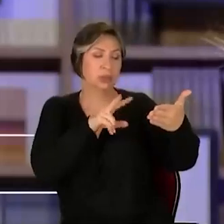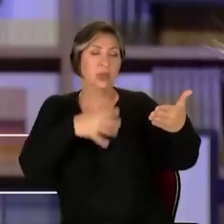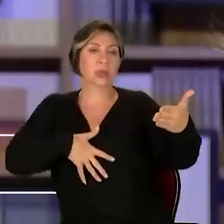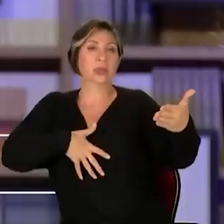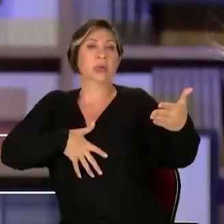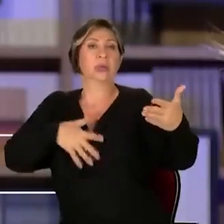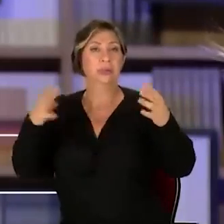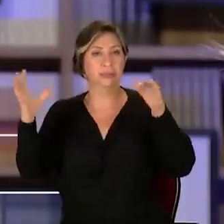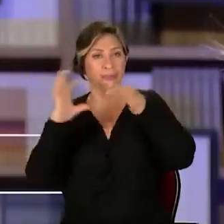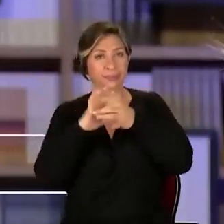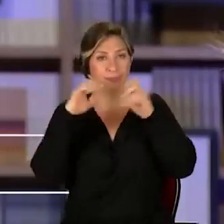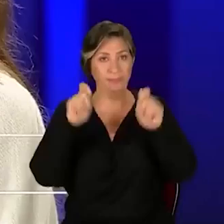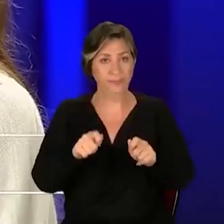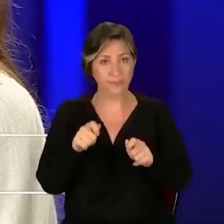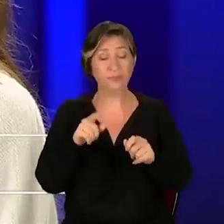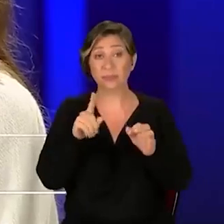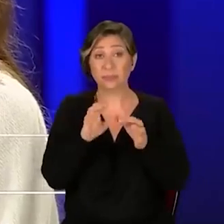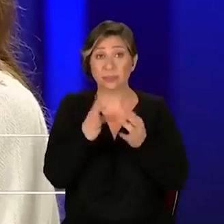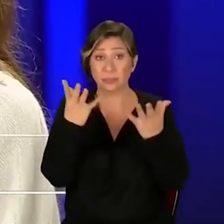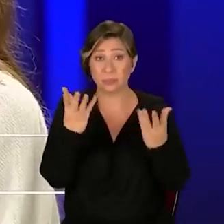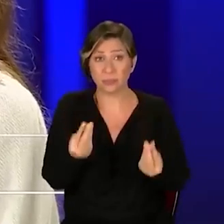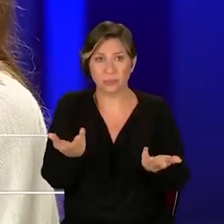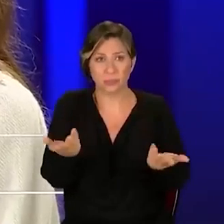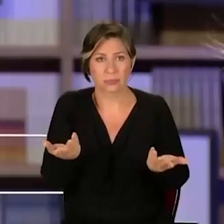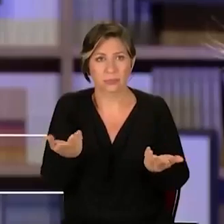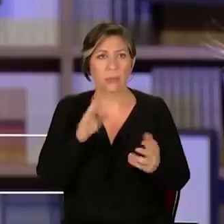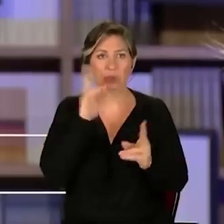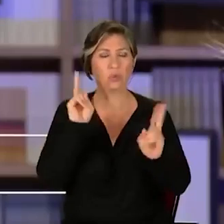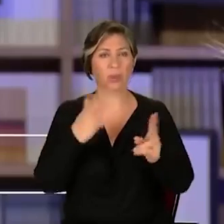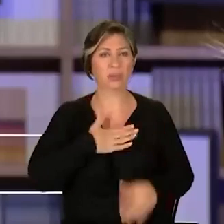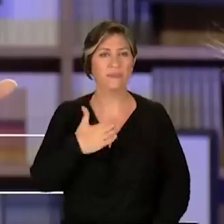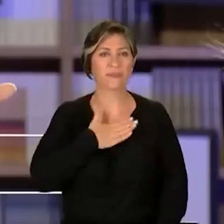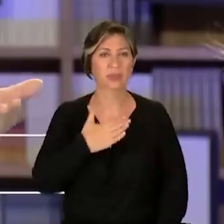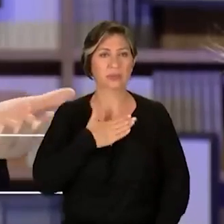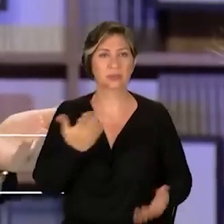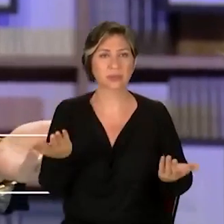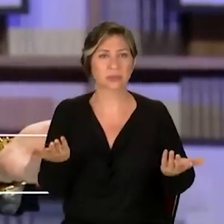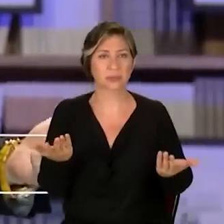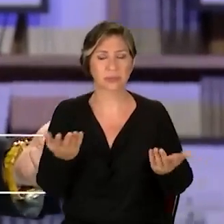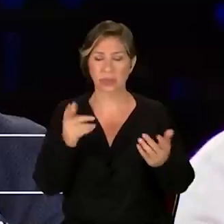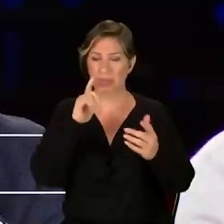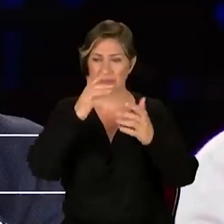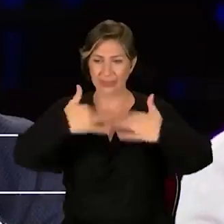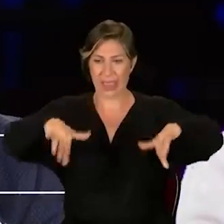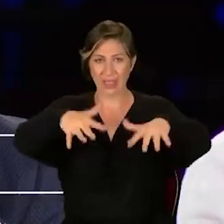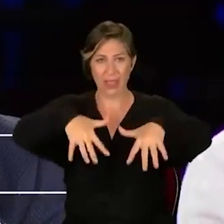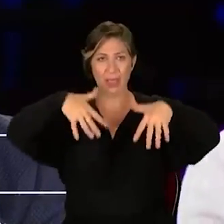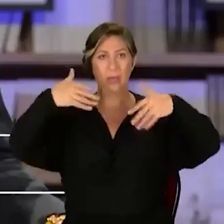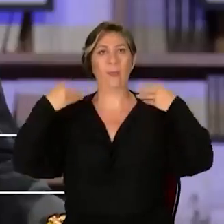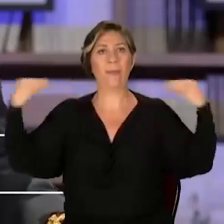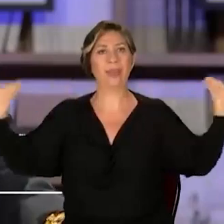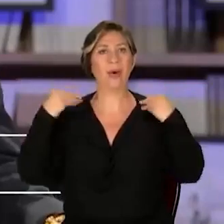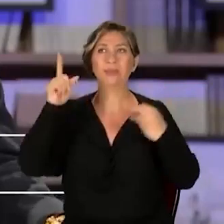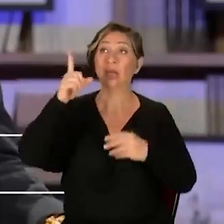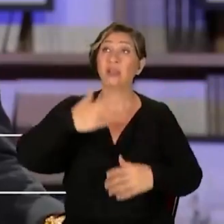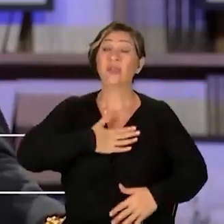eşleştirebilmek için yaparız. Bunun nedeni odur. Yoksa herkes normal nefes alır. Ha zaten sahneye çıkıp da beden eğitimi hocasının